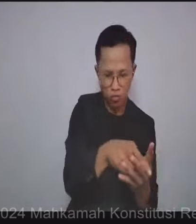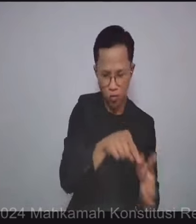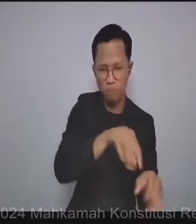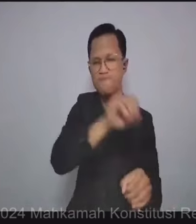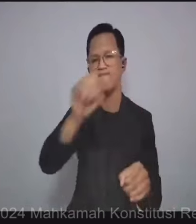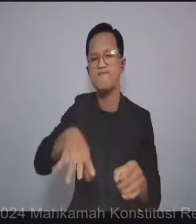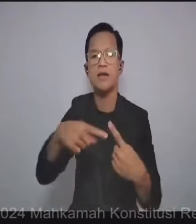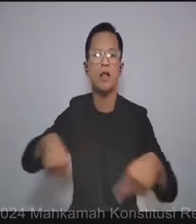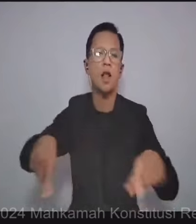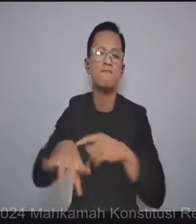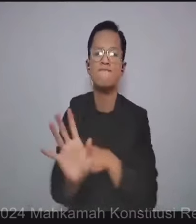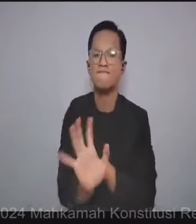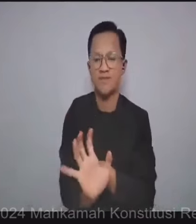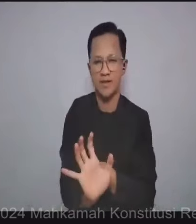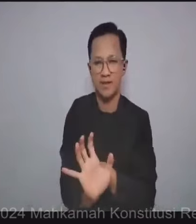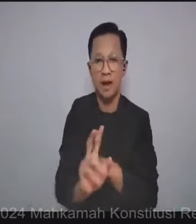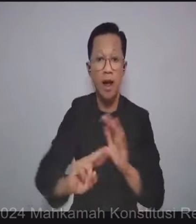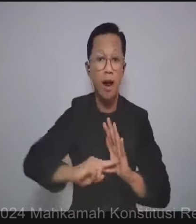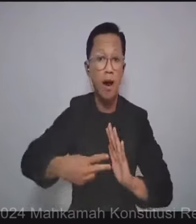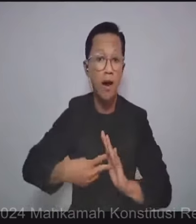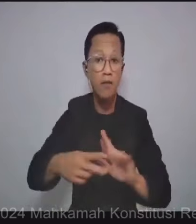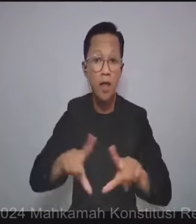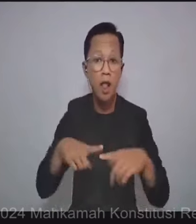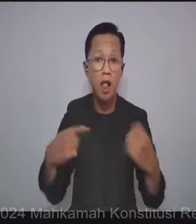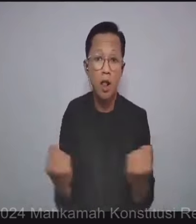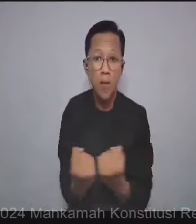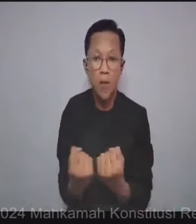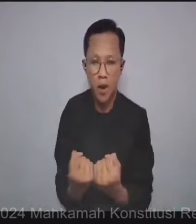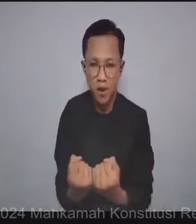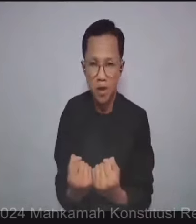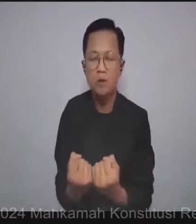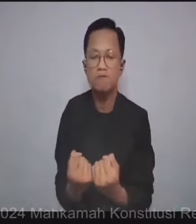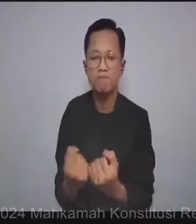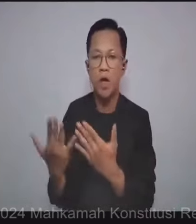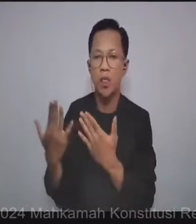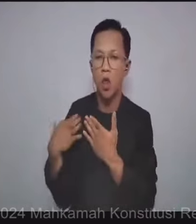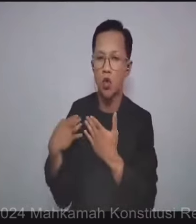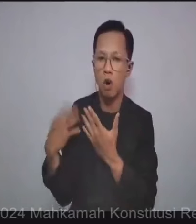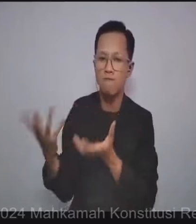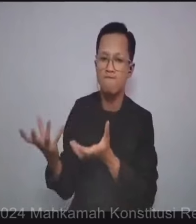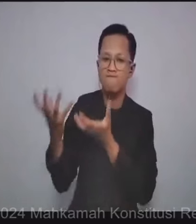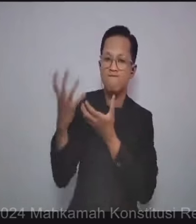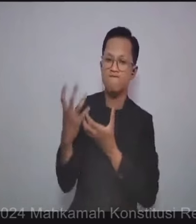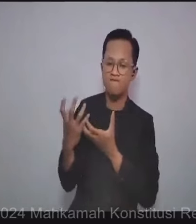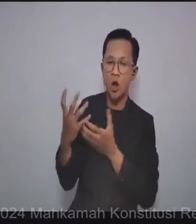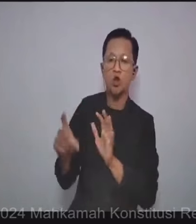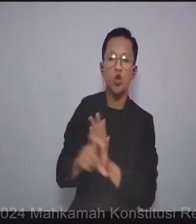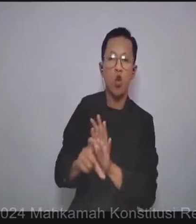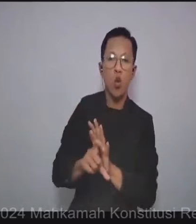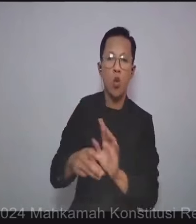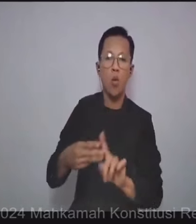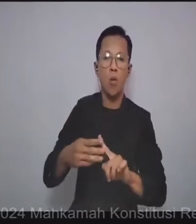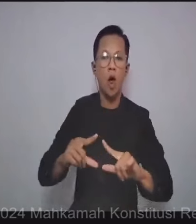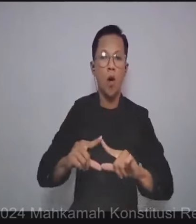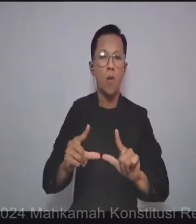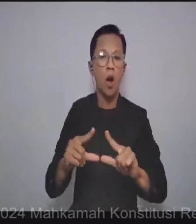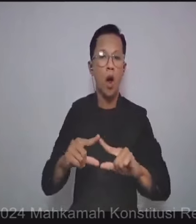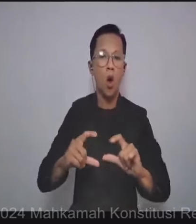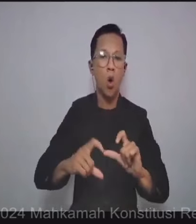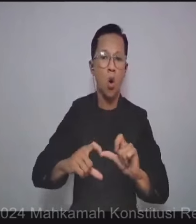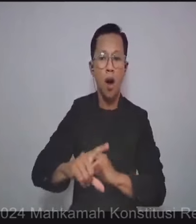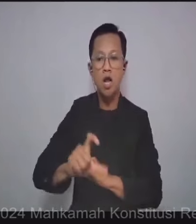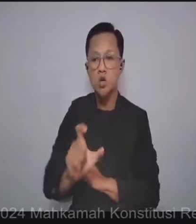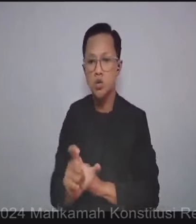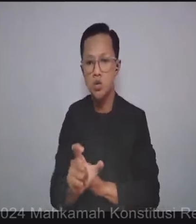dalam hal ini lembaga yang telah diberikan kewenangan untuk menyelesaikan Pemilu seperti Bawaslu gakumdu harus